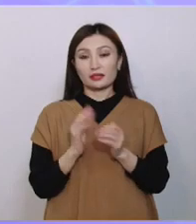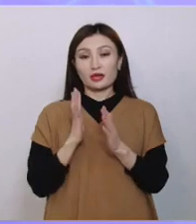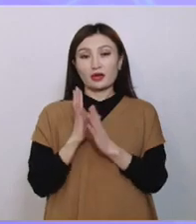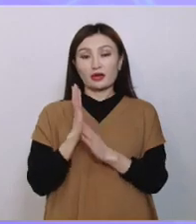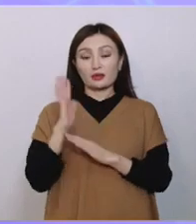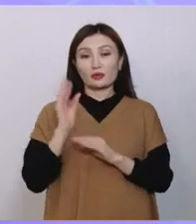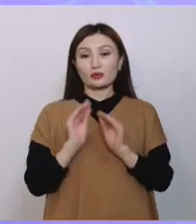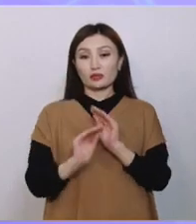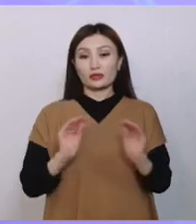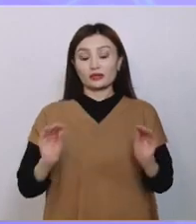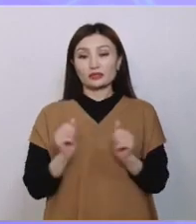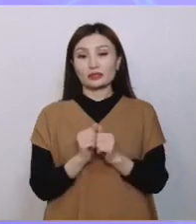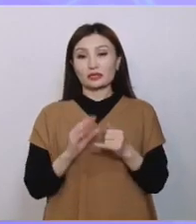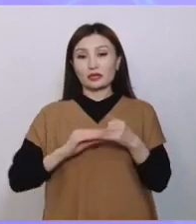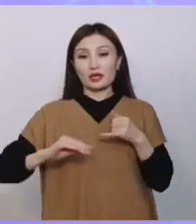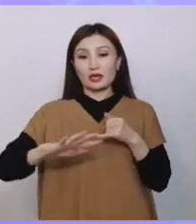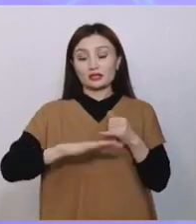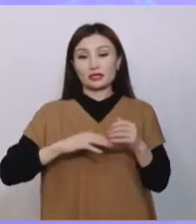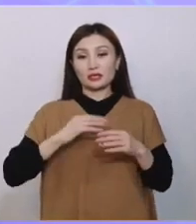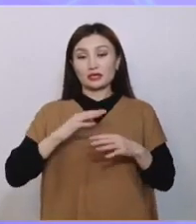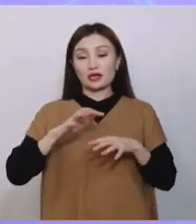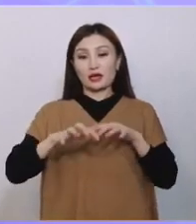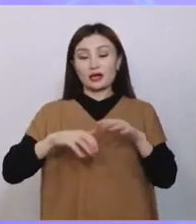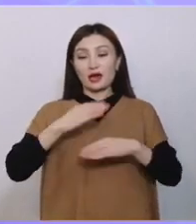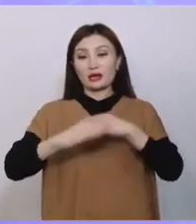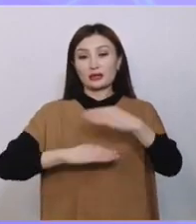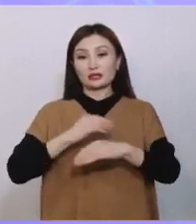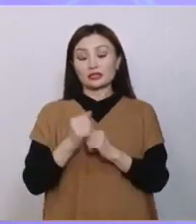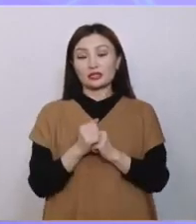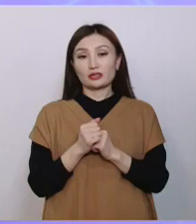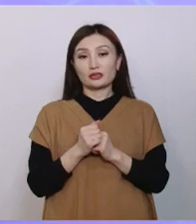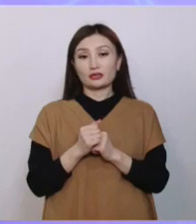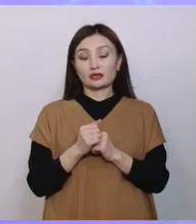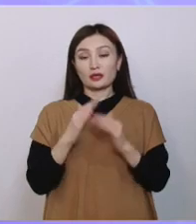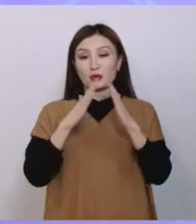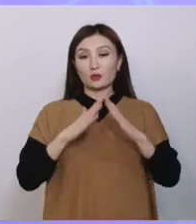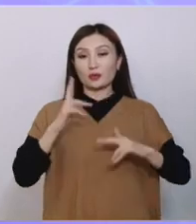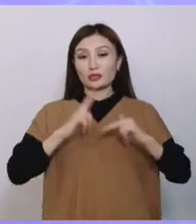тигишет, жер айдашат, уя салышат.